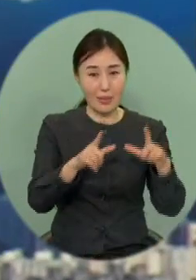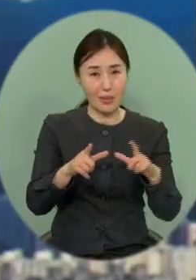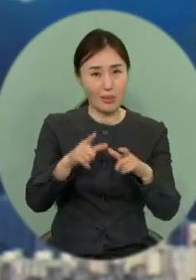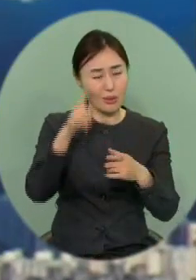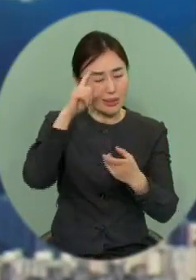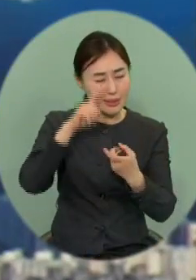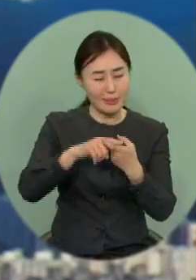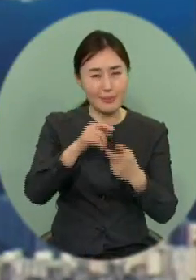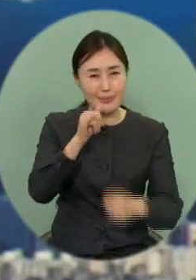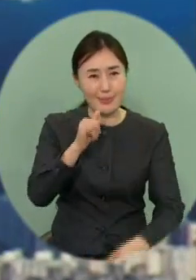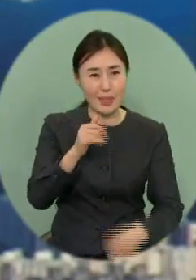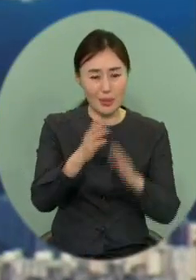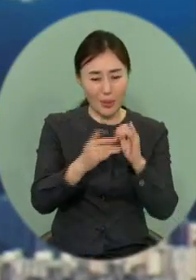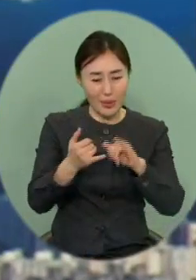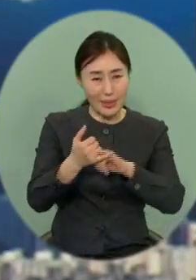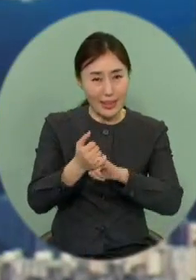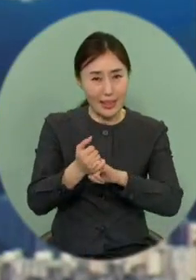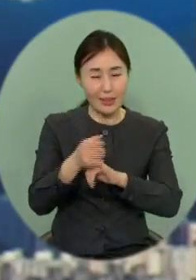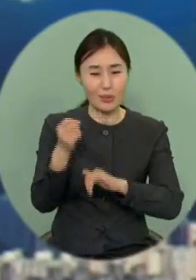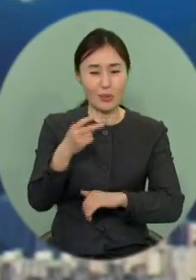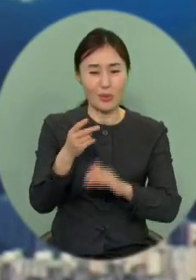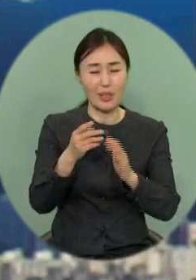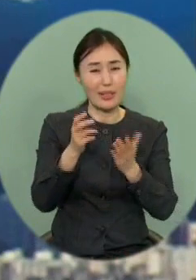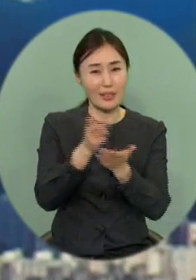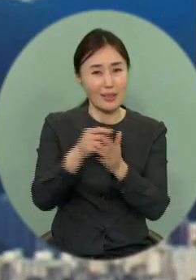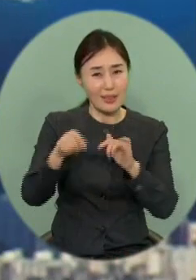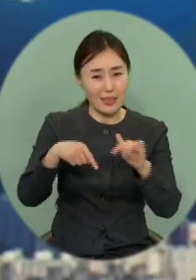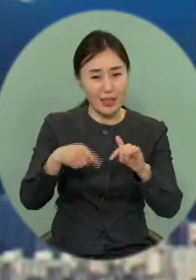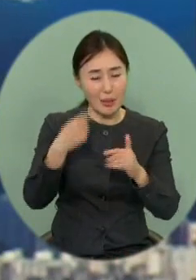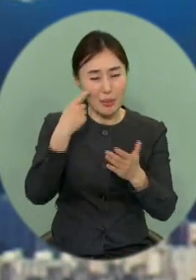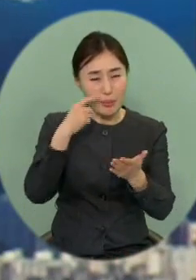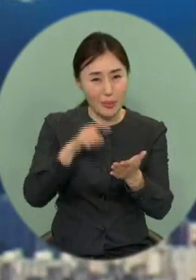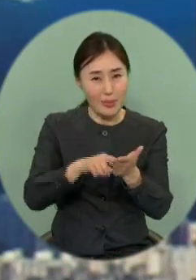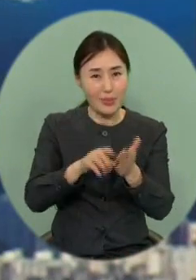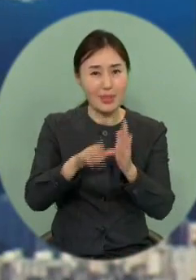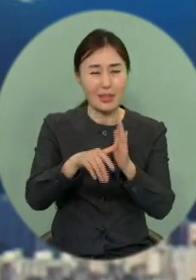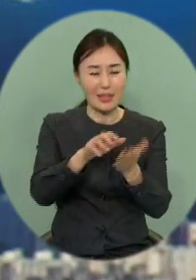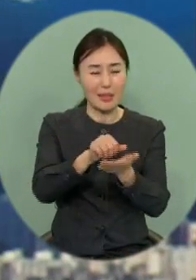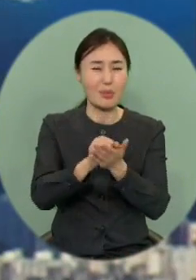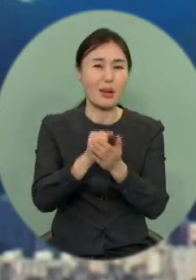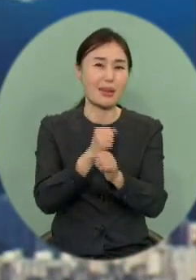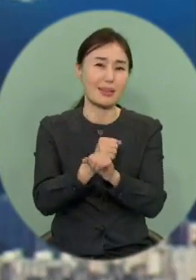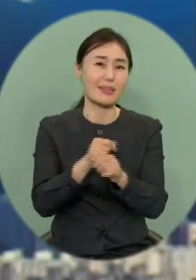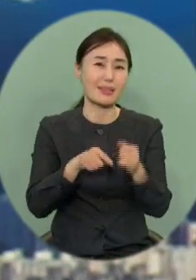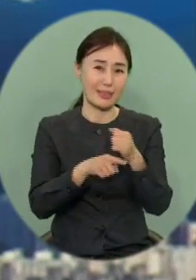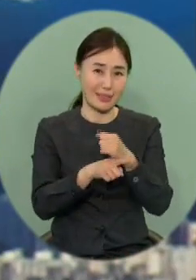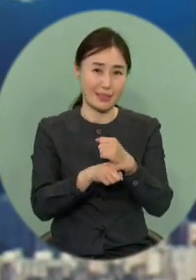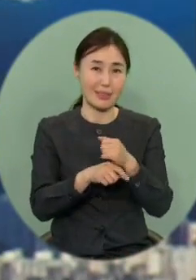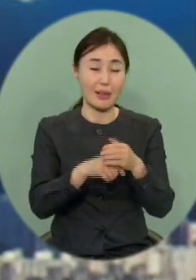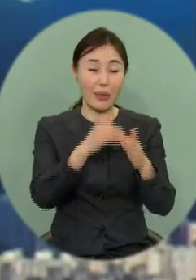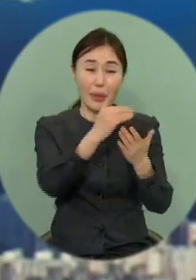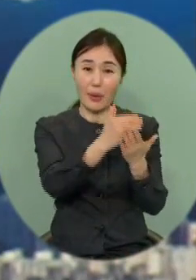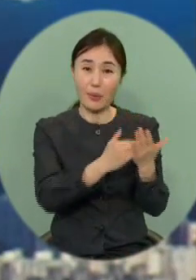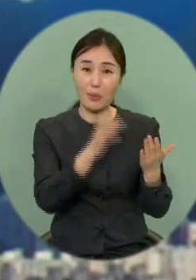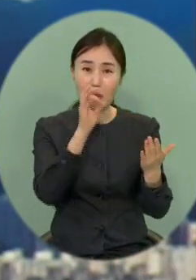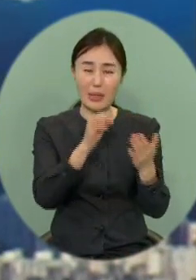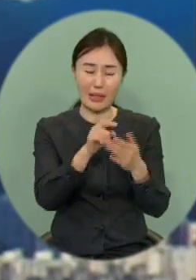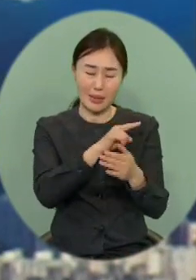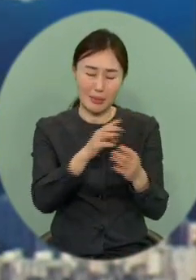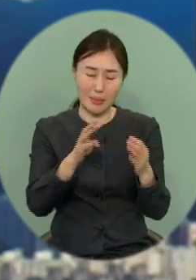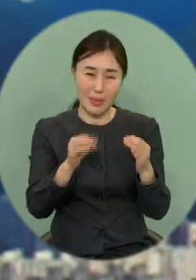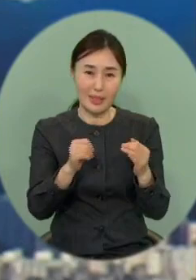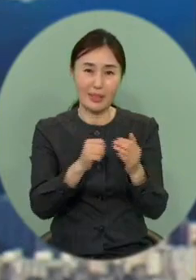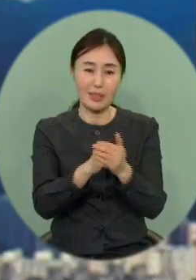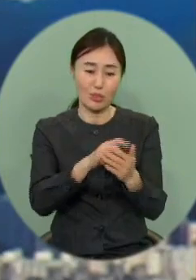있으니 총선 공약 개발이나 정책 발굴에 활용하라는 취지가 담겨 있습니다 내용을 볼까요 가장 많이